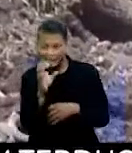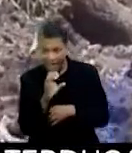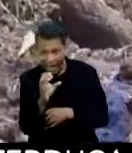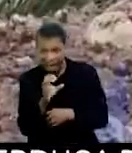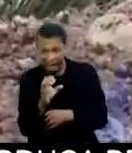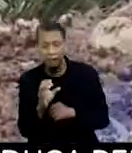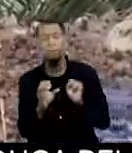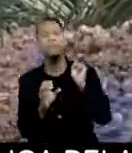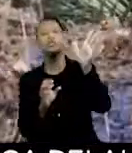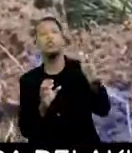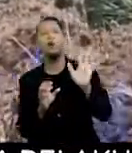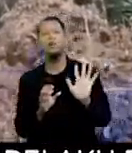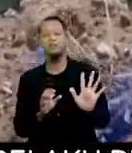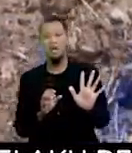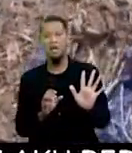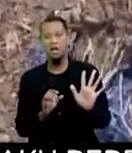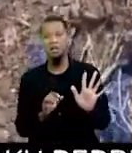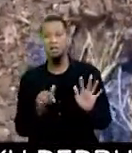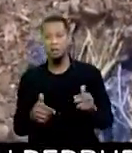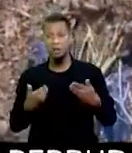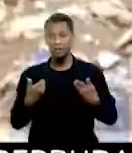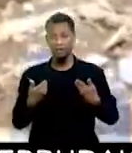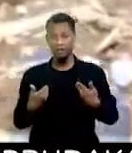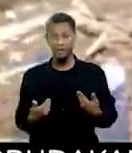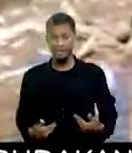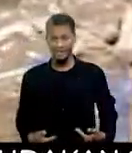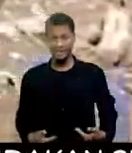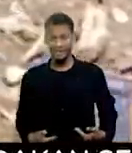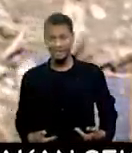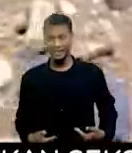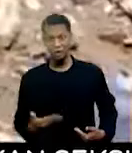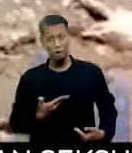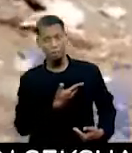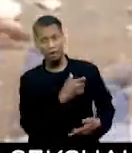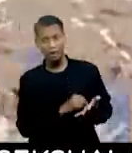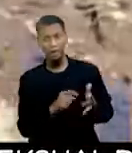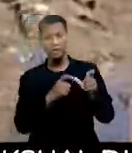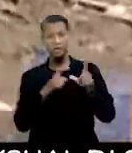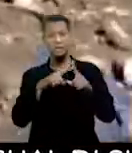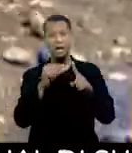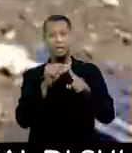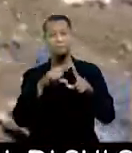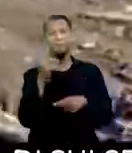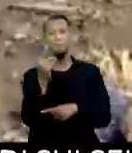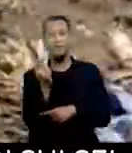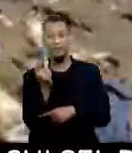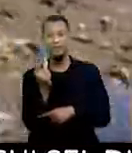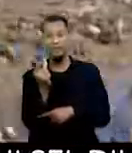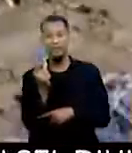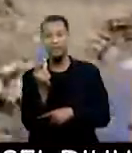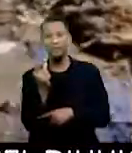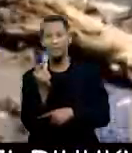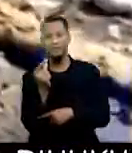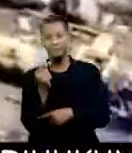Dari sebagian ciri-ciri fisik yang terlihat, korban diduga adalah Sapar, 50 tahun, warga kampung Ulu Pinang. Saat terjadi